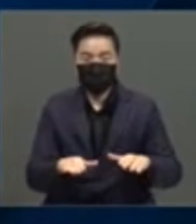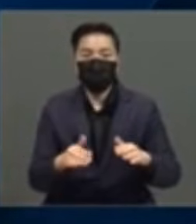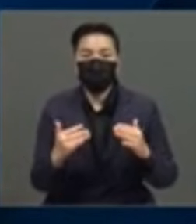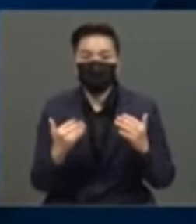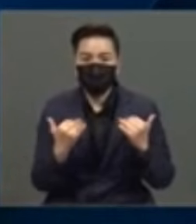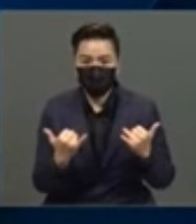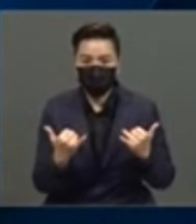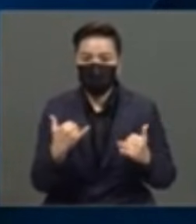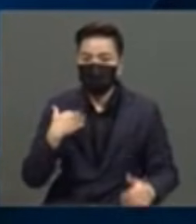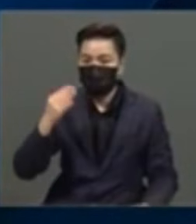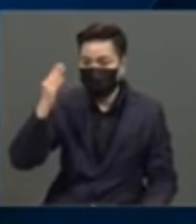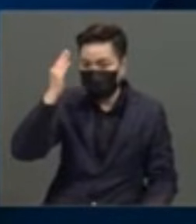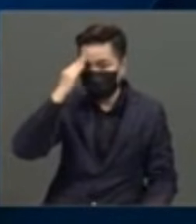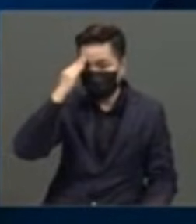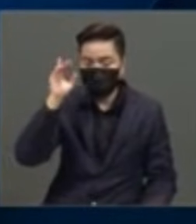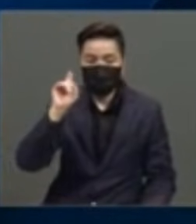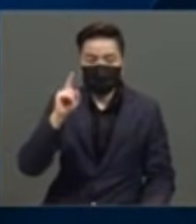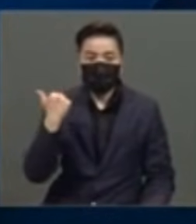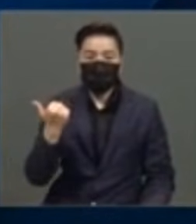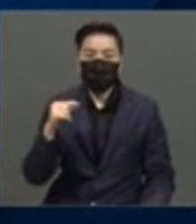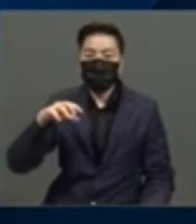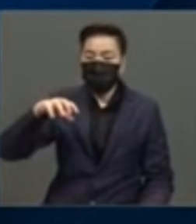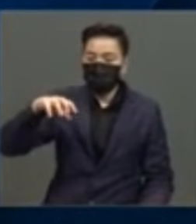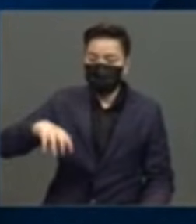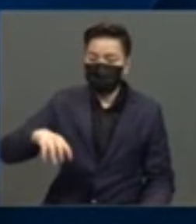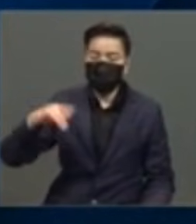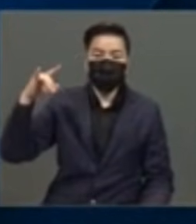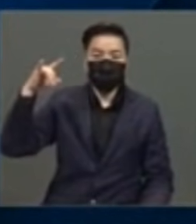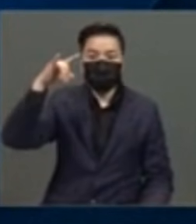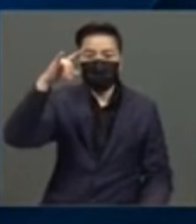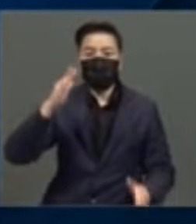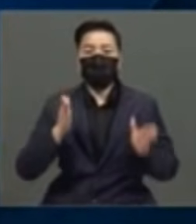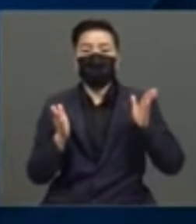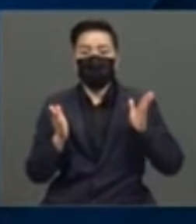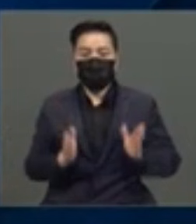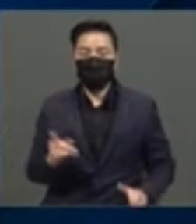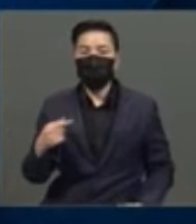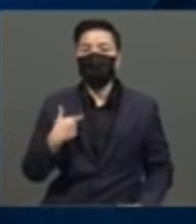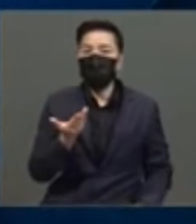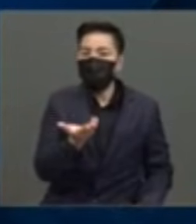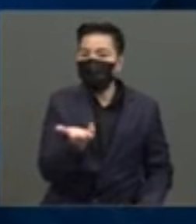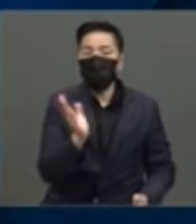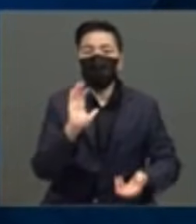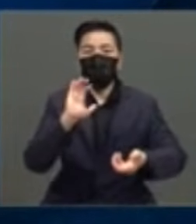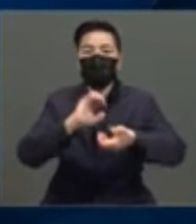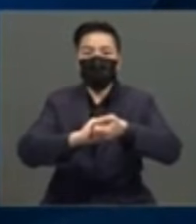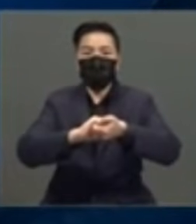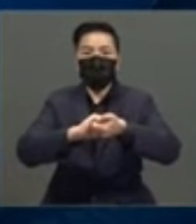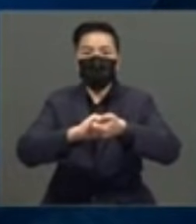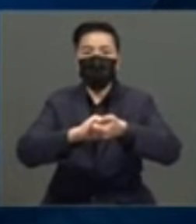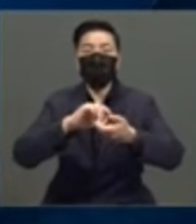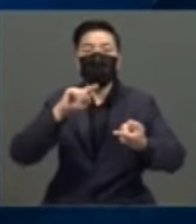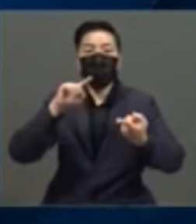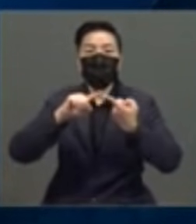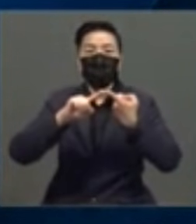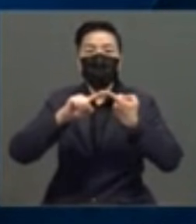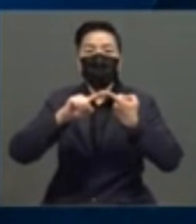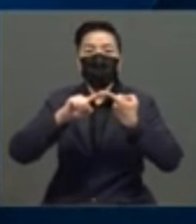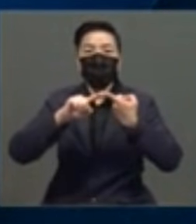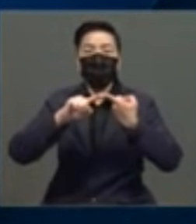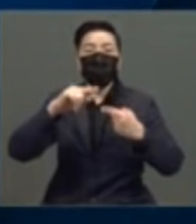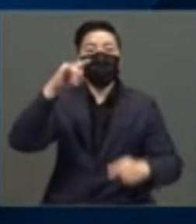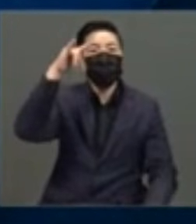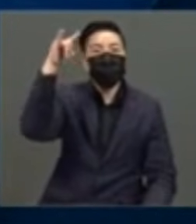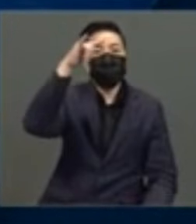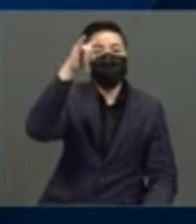แล้วตอนนี้ก็ได้รับทราบนะครับจากทางสำนักงานการบินพลเรือนว่าได้ขอความร่วมมือไปยัง